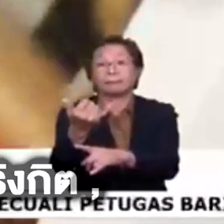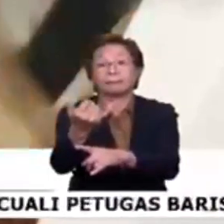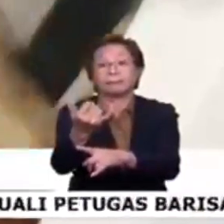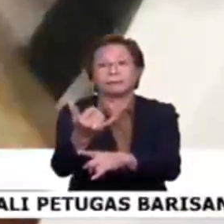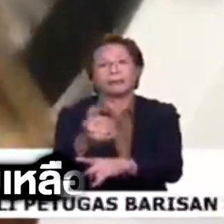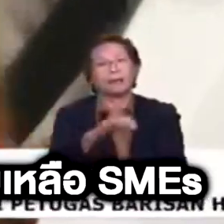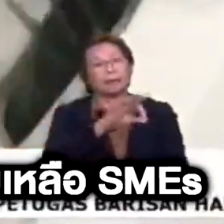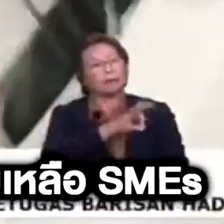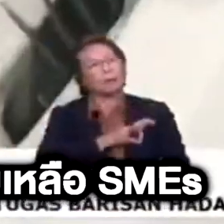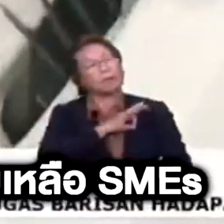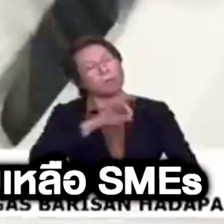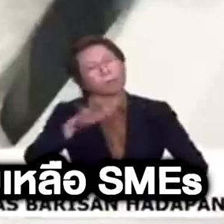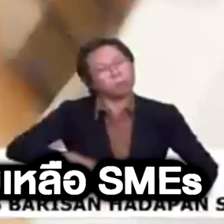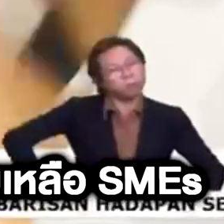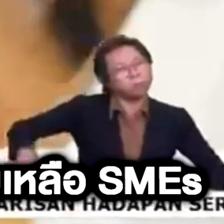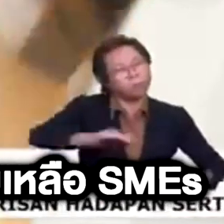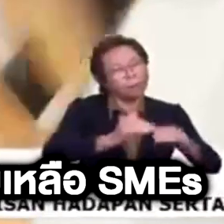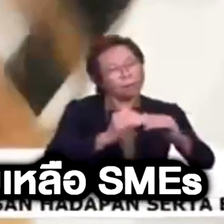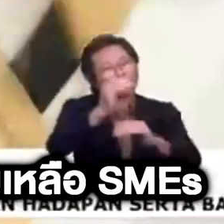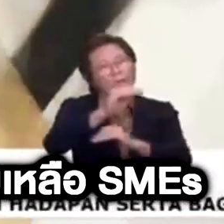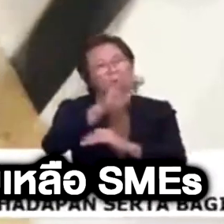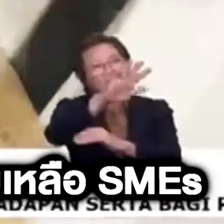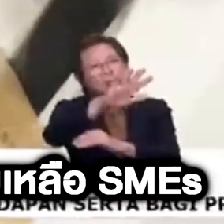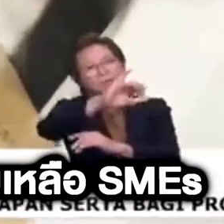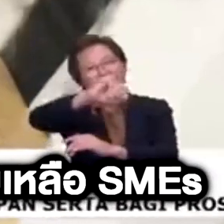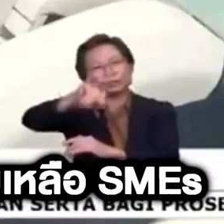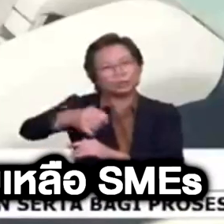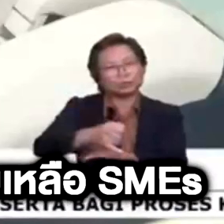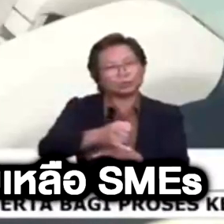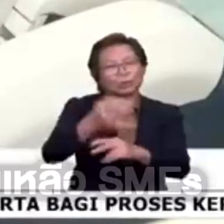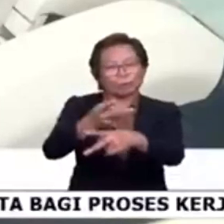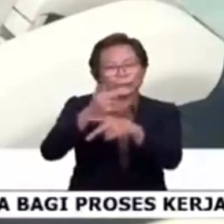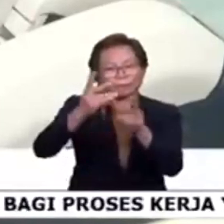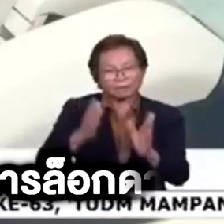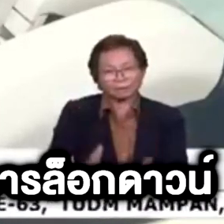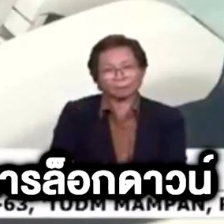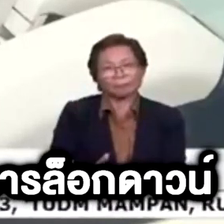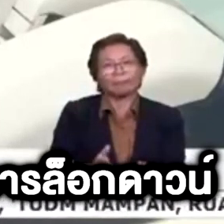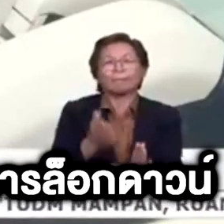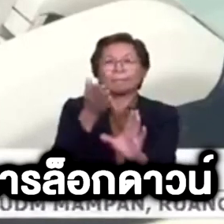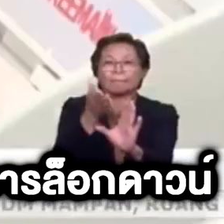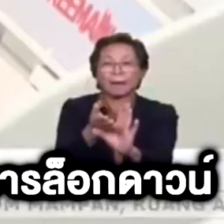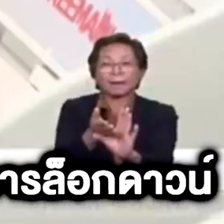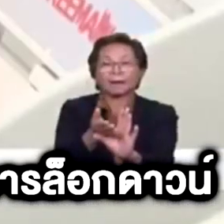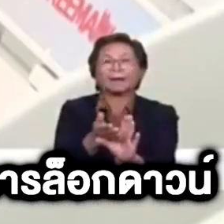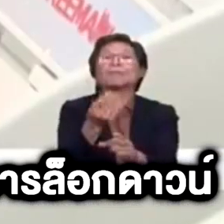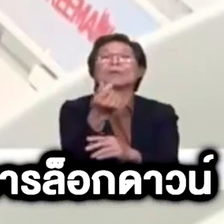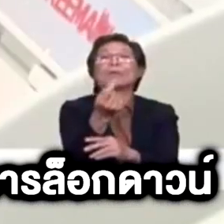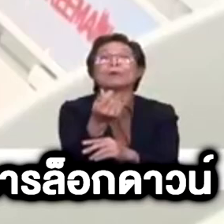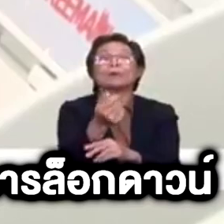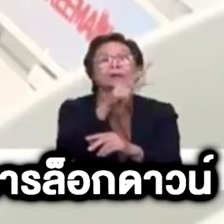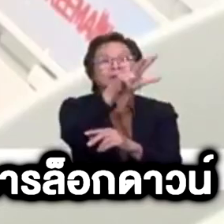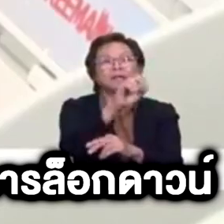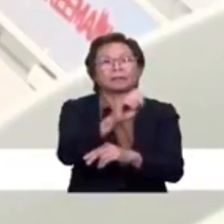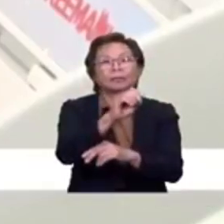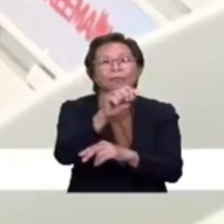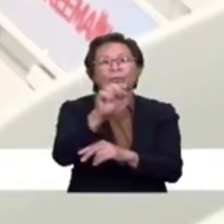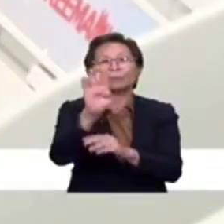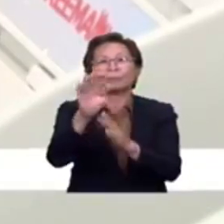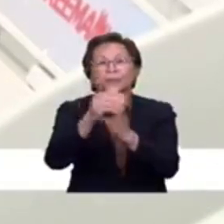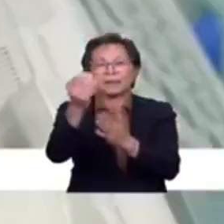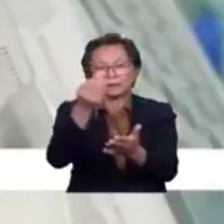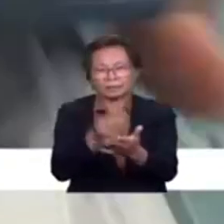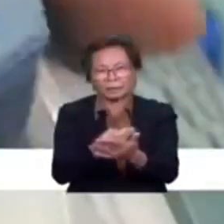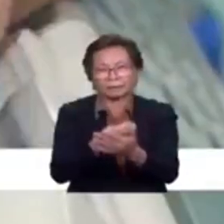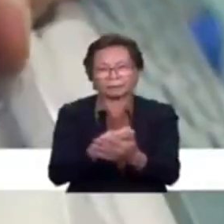งกิตมาตรการพักชำระหนี้บางส่วนแจกเงินช่วยเหลือ SME และอุดหนุนเงินเดือนผู้ได้รับผลกระทบจากการล็อกดาวน์ร